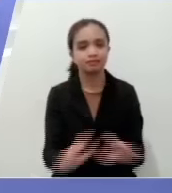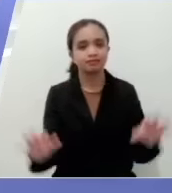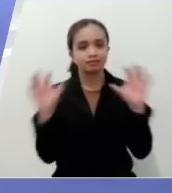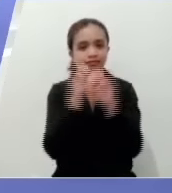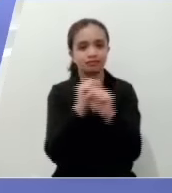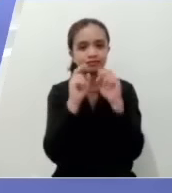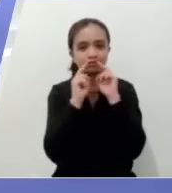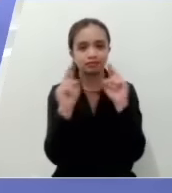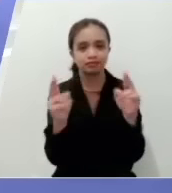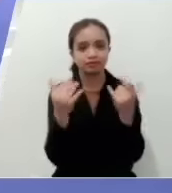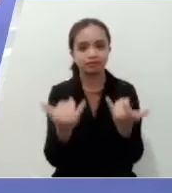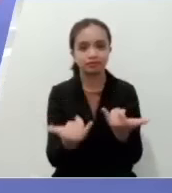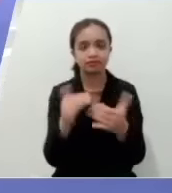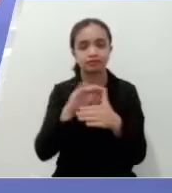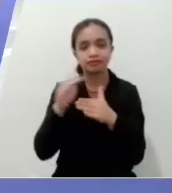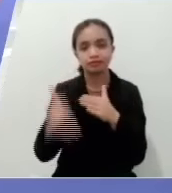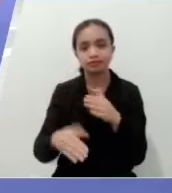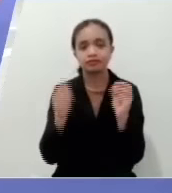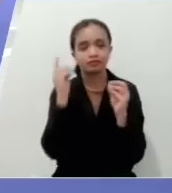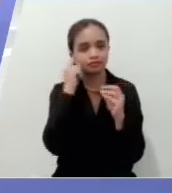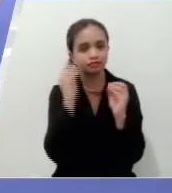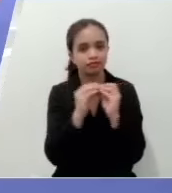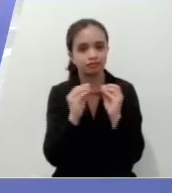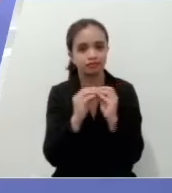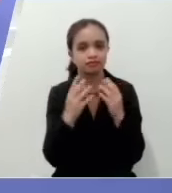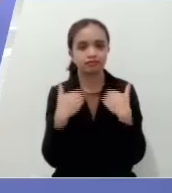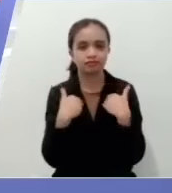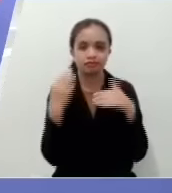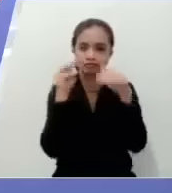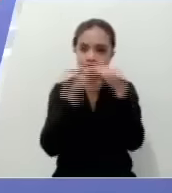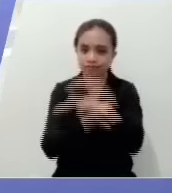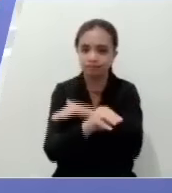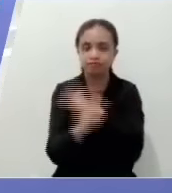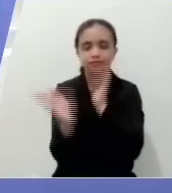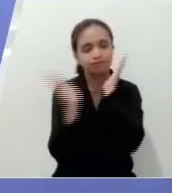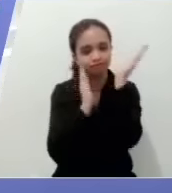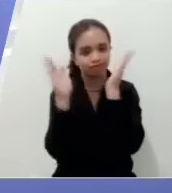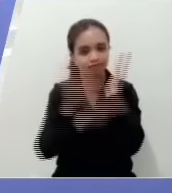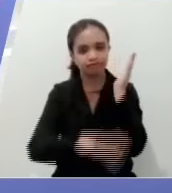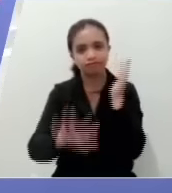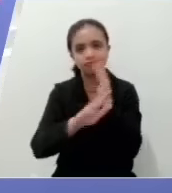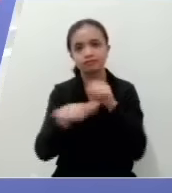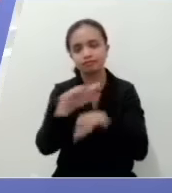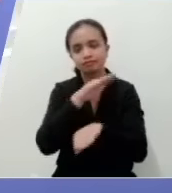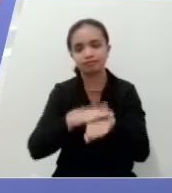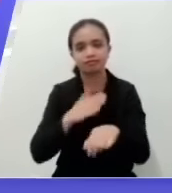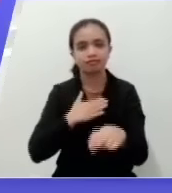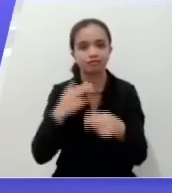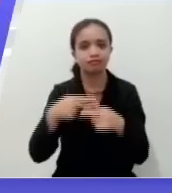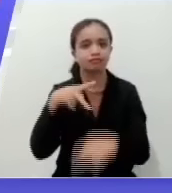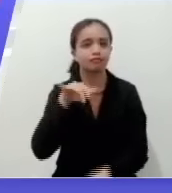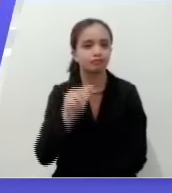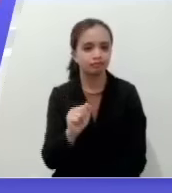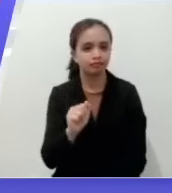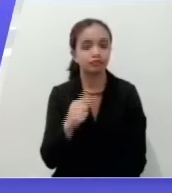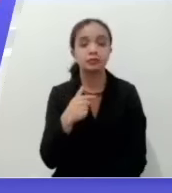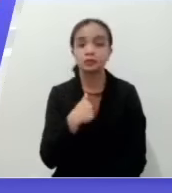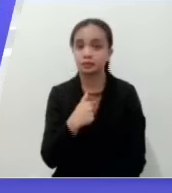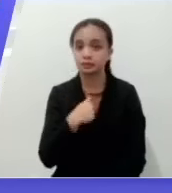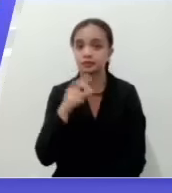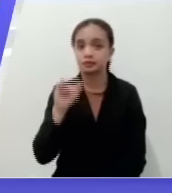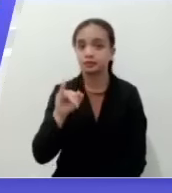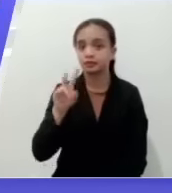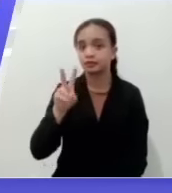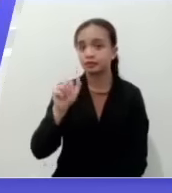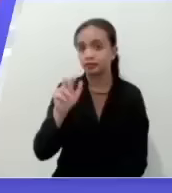weekend para sa mas malaking Mison at mas malawak na paglilingkod sa bayan Ako po si Pia arangel Ako po si Ivan mayina mula sa